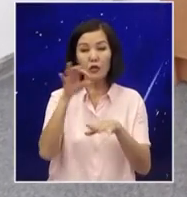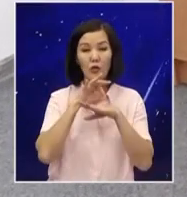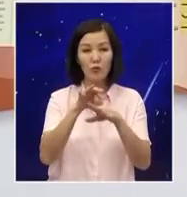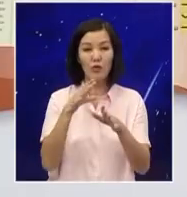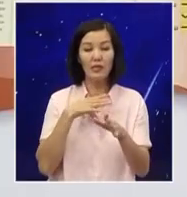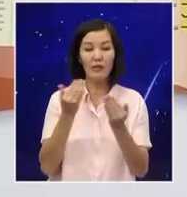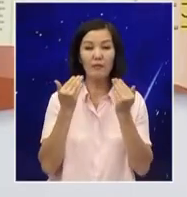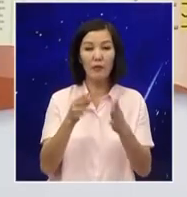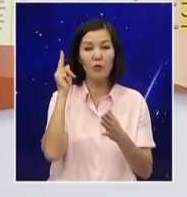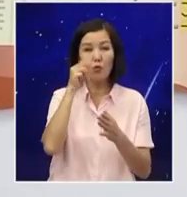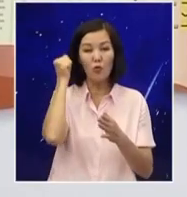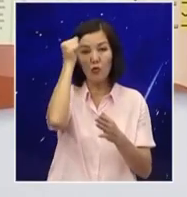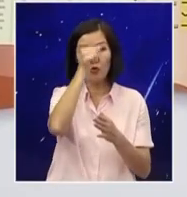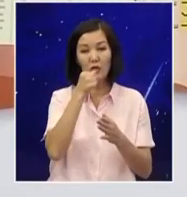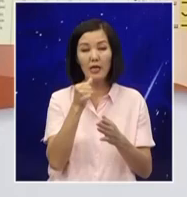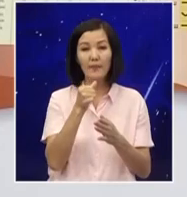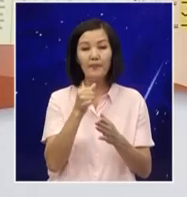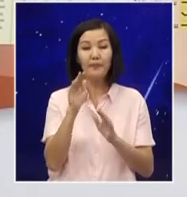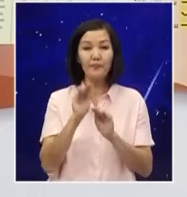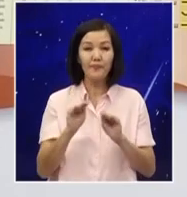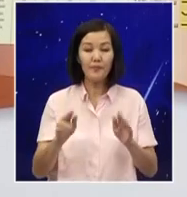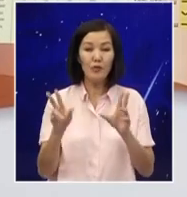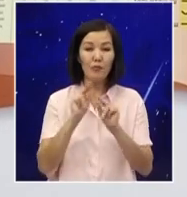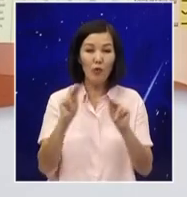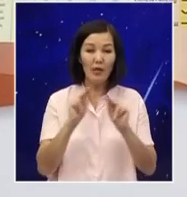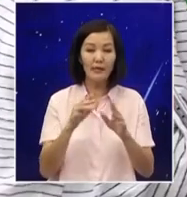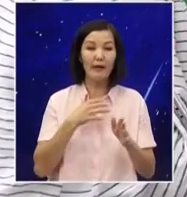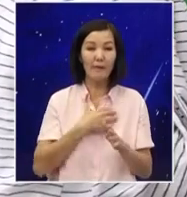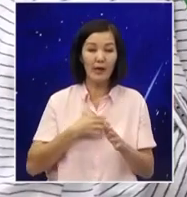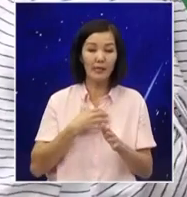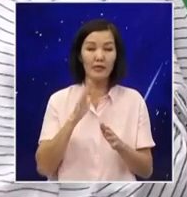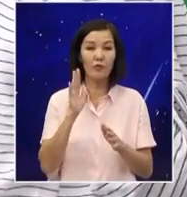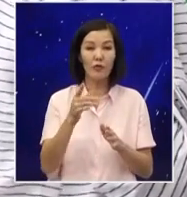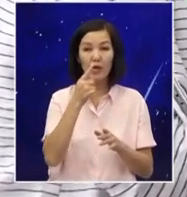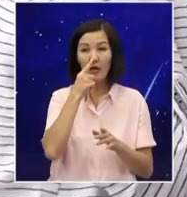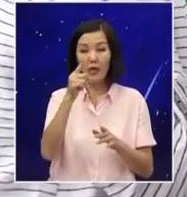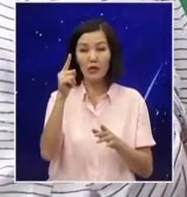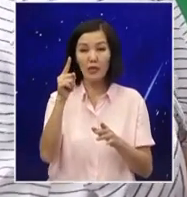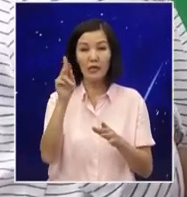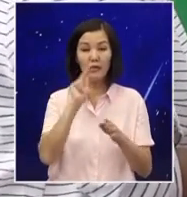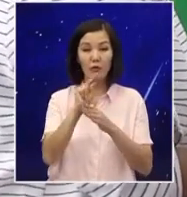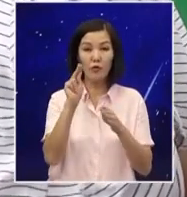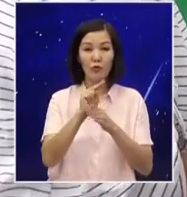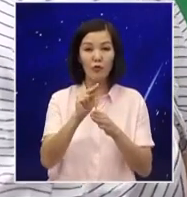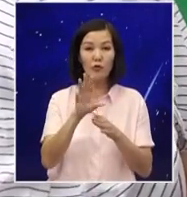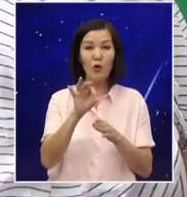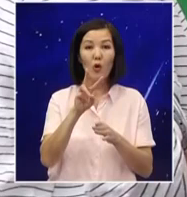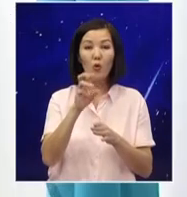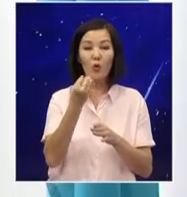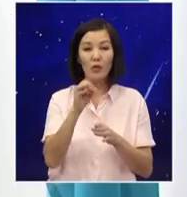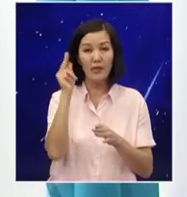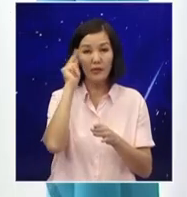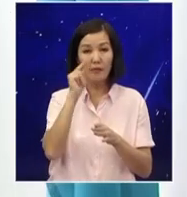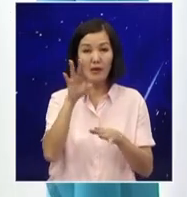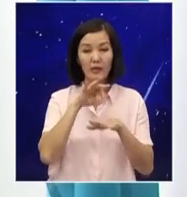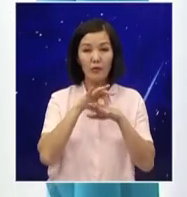өткізіледі. Биылғы оқу маусымы шәкірттер үшін ғана емес, мұғалімдер үшін де маңызды болмақ. Олар қашықтықтан сабақ беру үшін онлайн курстардан өткен.